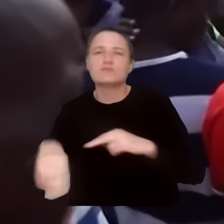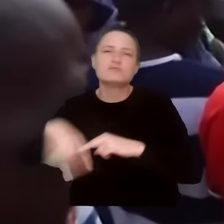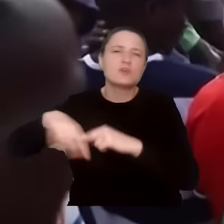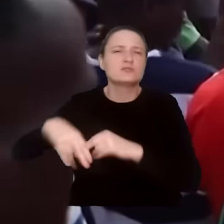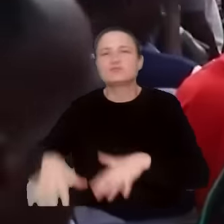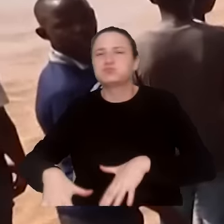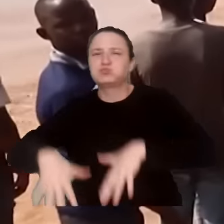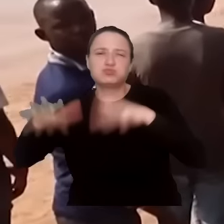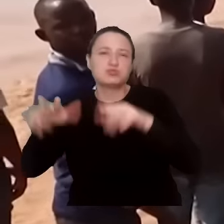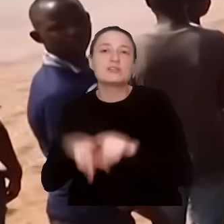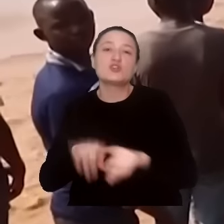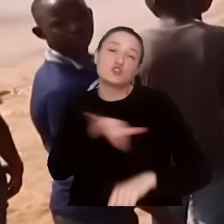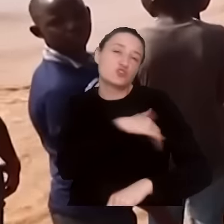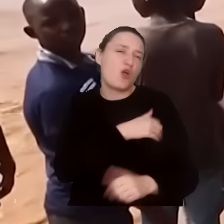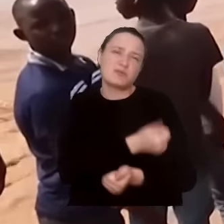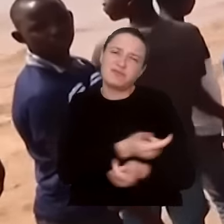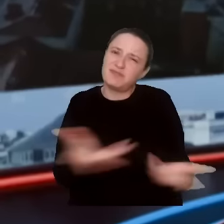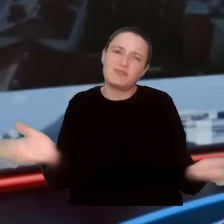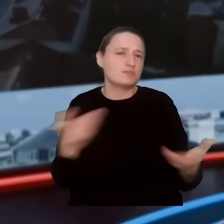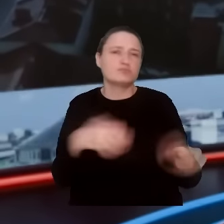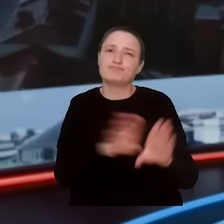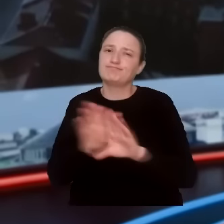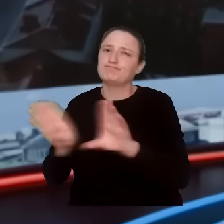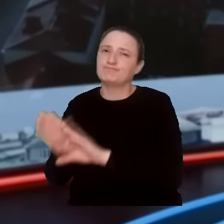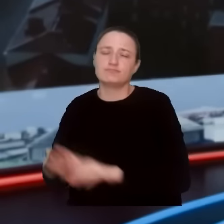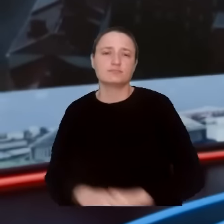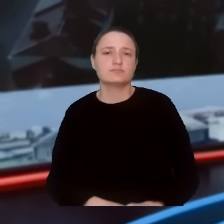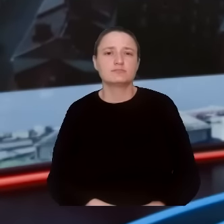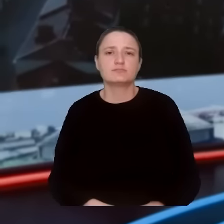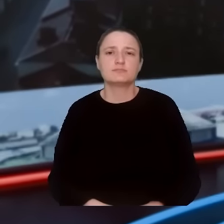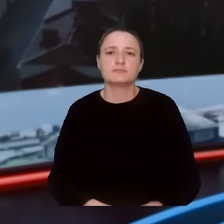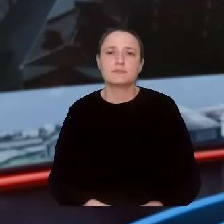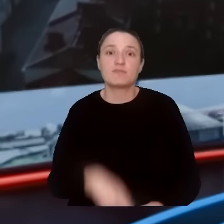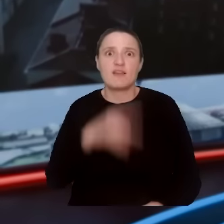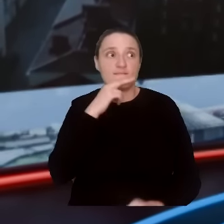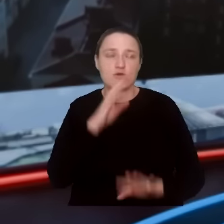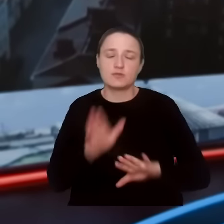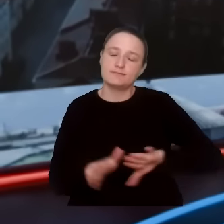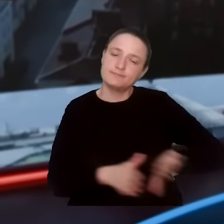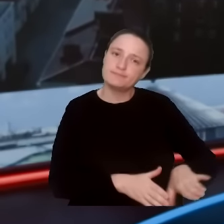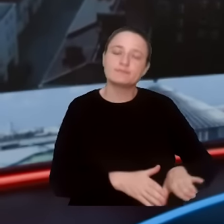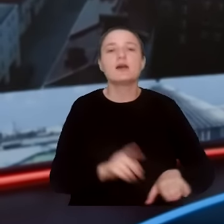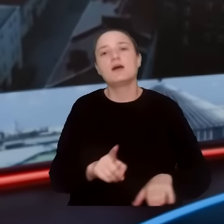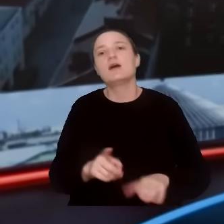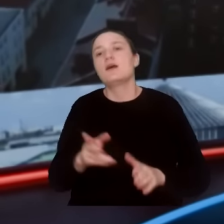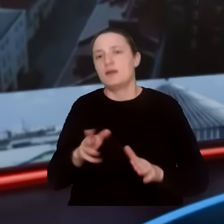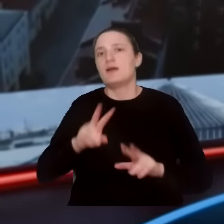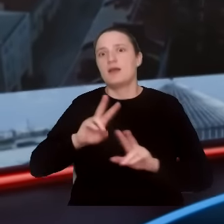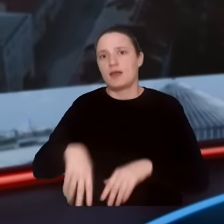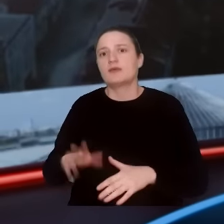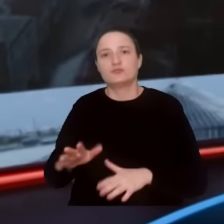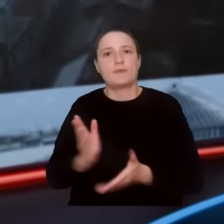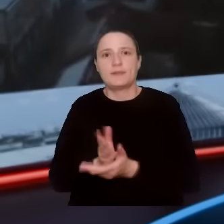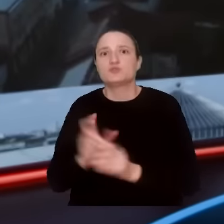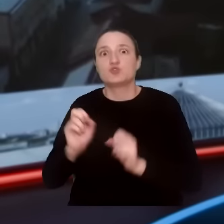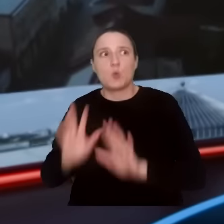zamknięto kilkadziesiąt szkół nie nadających się do użytku. Dość tej wody. Przez resztę plusa przejdziemy suchą stopą. A będą nawet